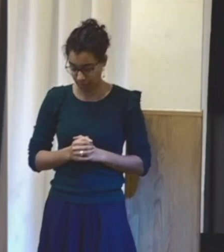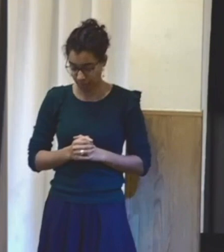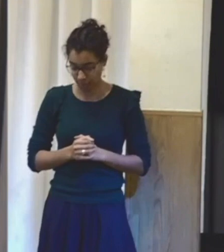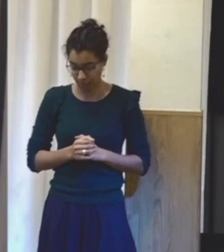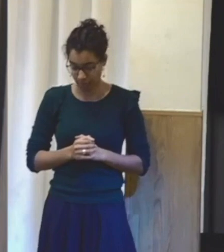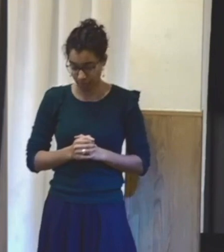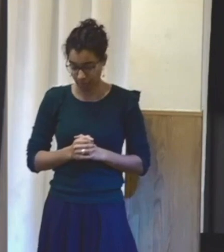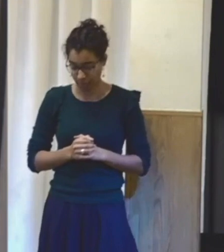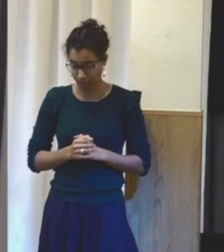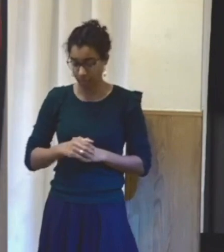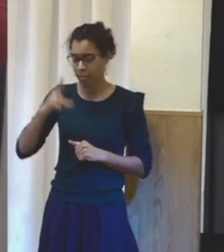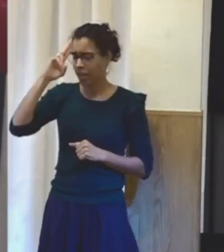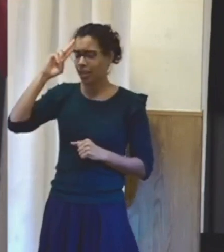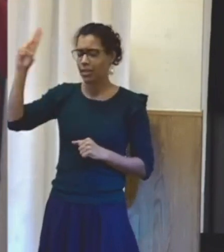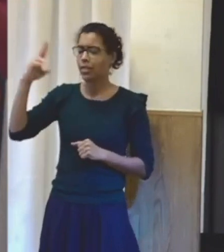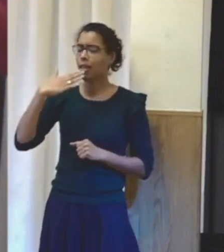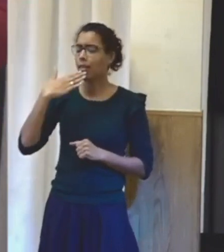Seigneur, je veux te dire merci.